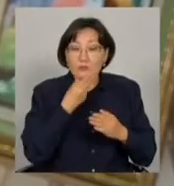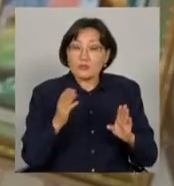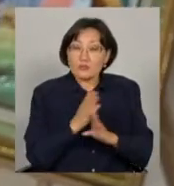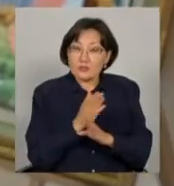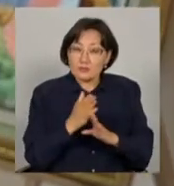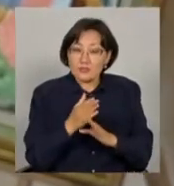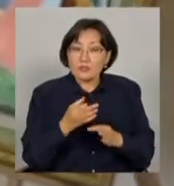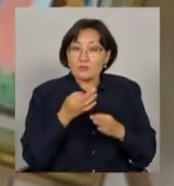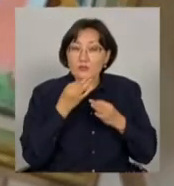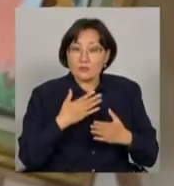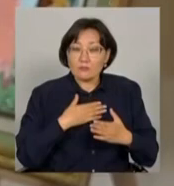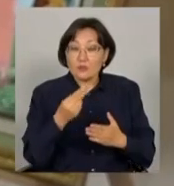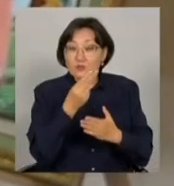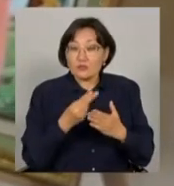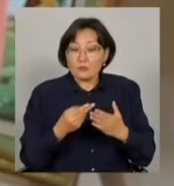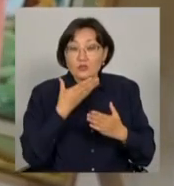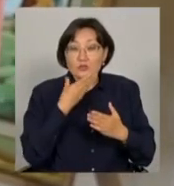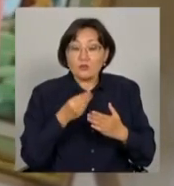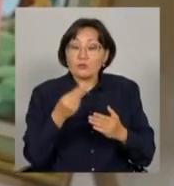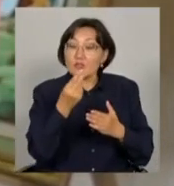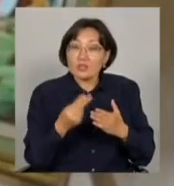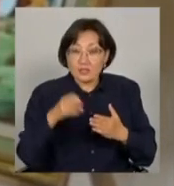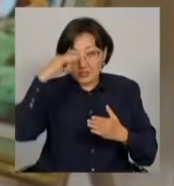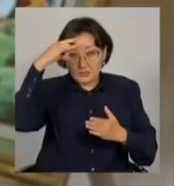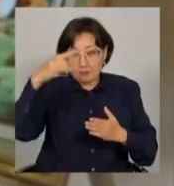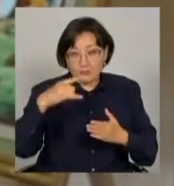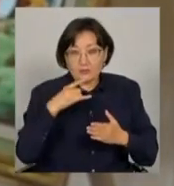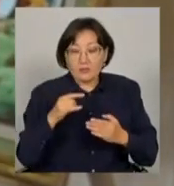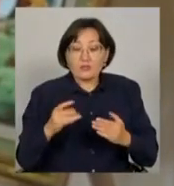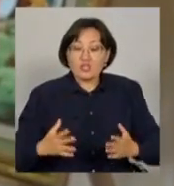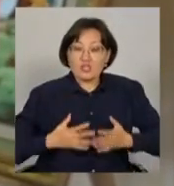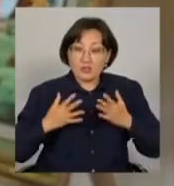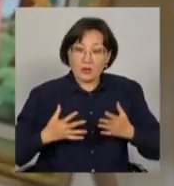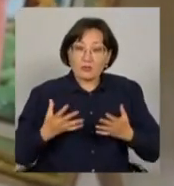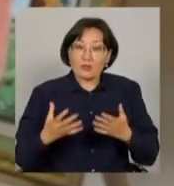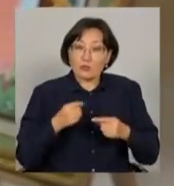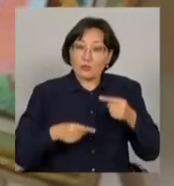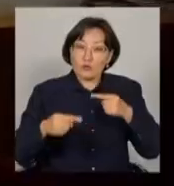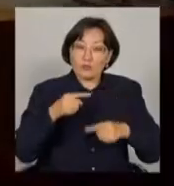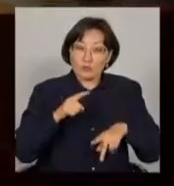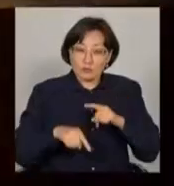көз сүйсіндіреді. Мен суретші ретінде өз шығармашылығыма Қазақстаннан шабыт алып оралатын болдым.